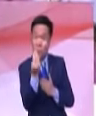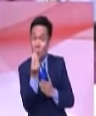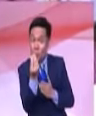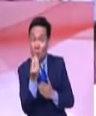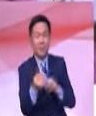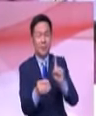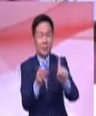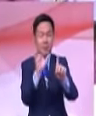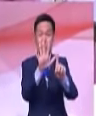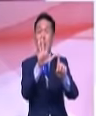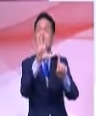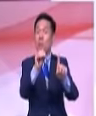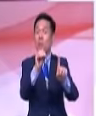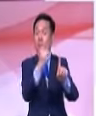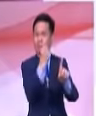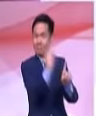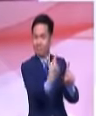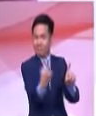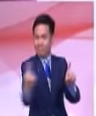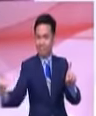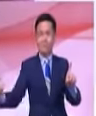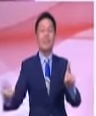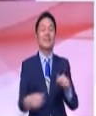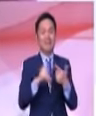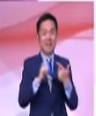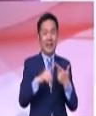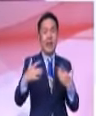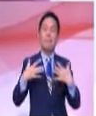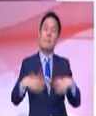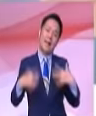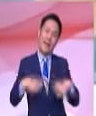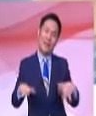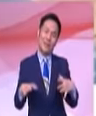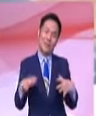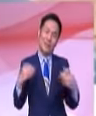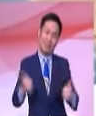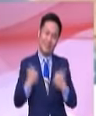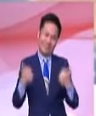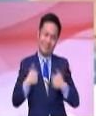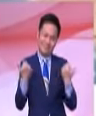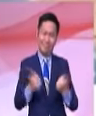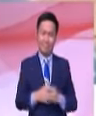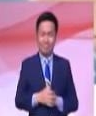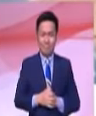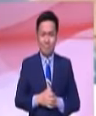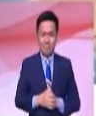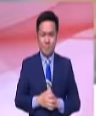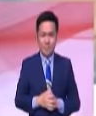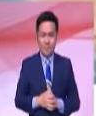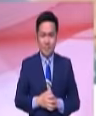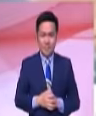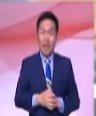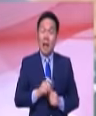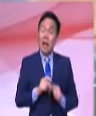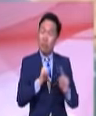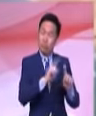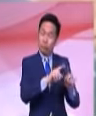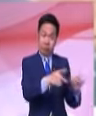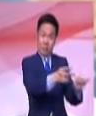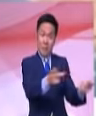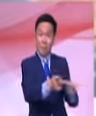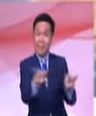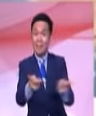berjumlah RM150 bersama kelengkapan pakaian hari raya. Lori sakan akan pergi ke tiap-tiap dun. Kita bagi